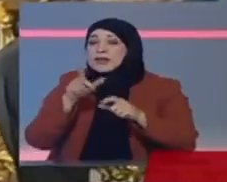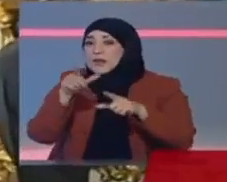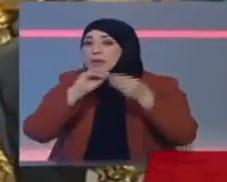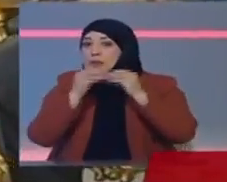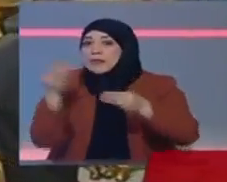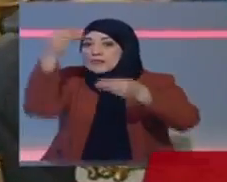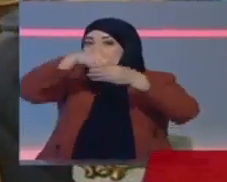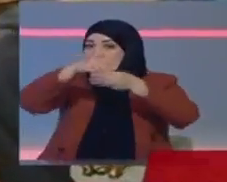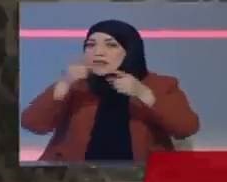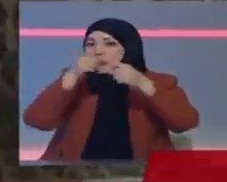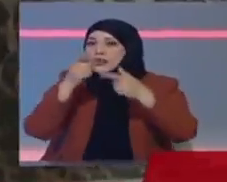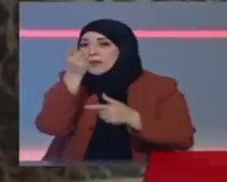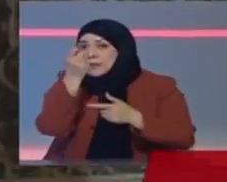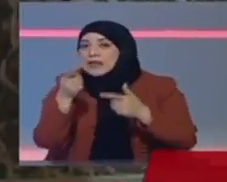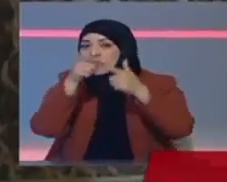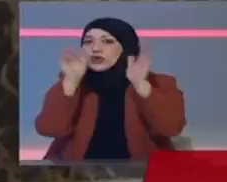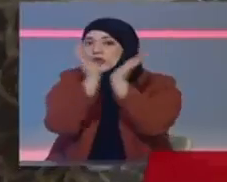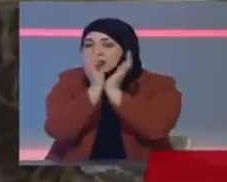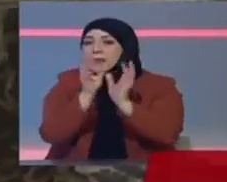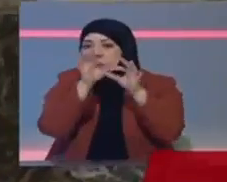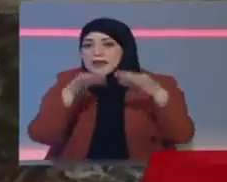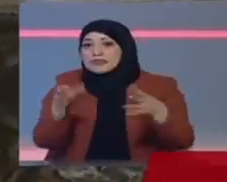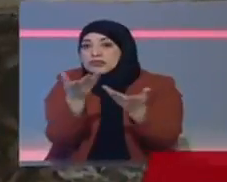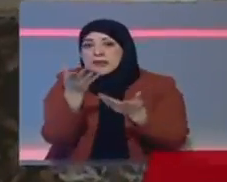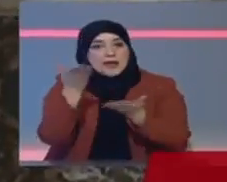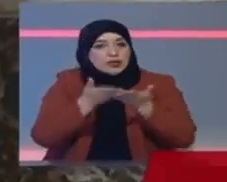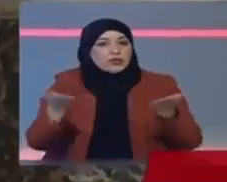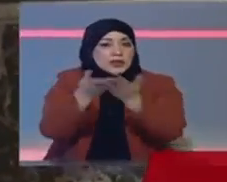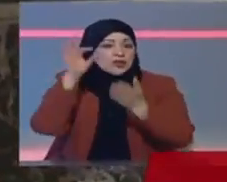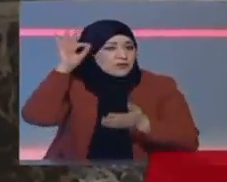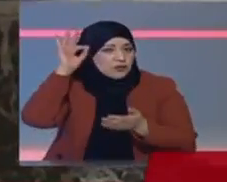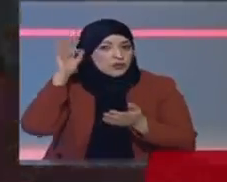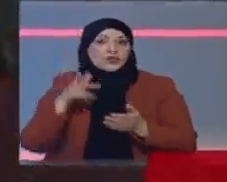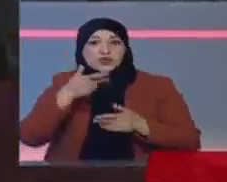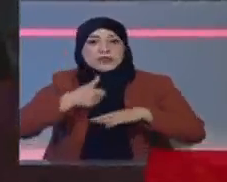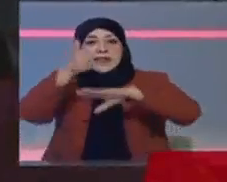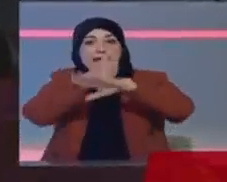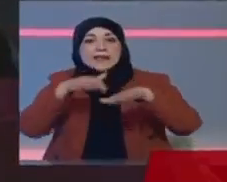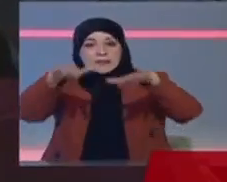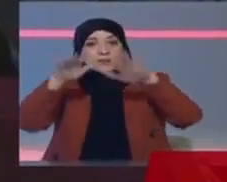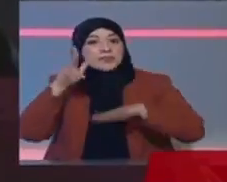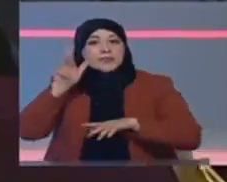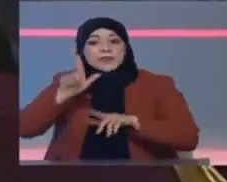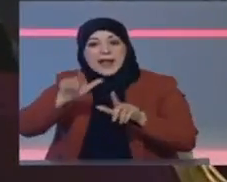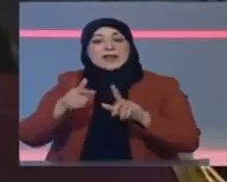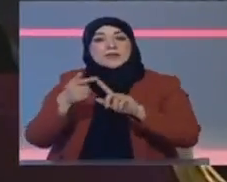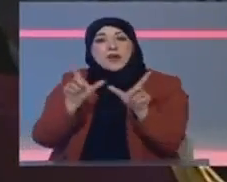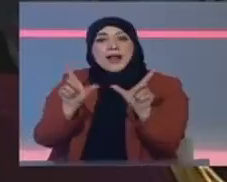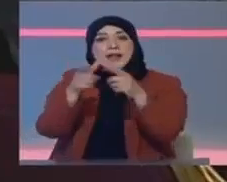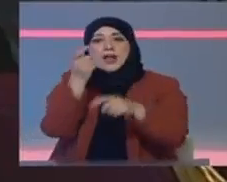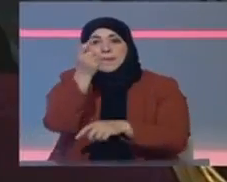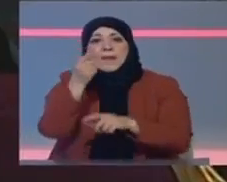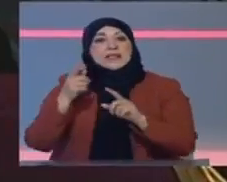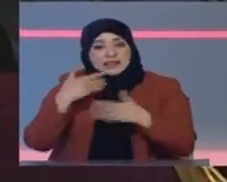والماليه والاجتماعيه على البلاد وشدد الغنوشي على اهميه لجنه الماليه في مثل هذه المرحله الصعبه التي تمر